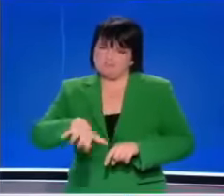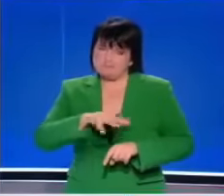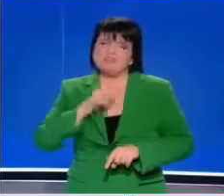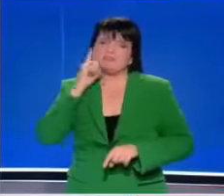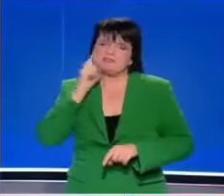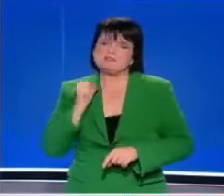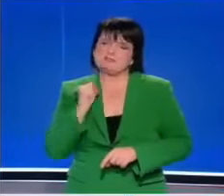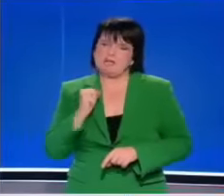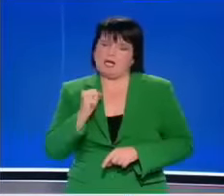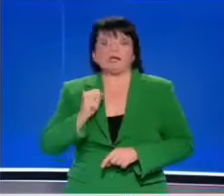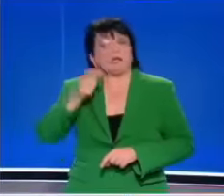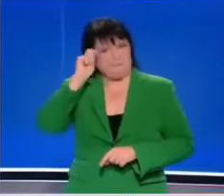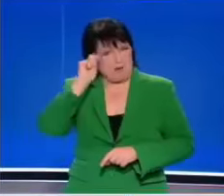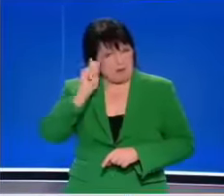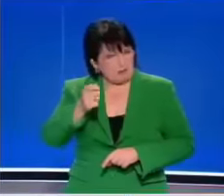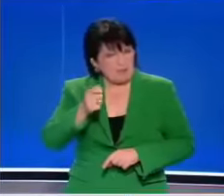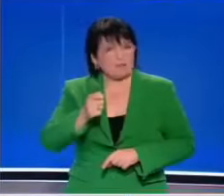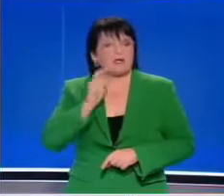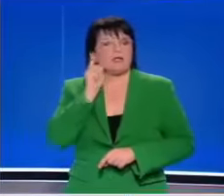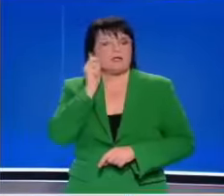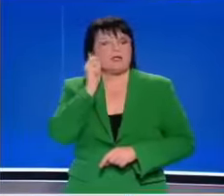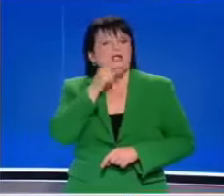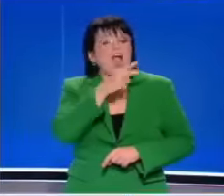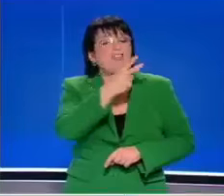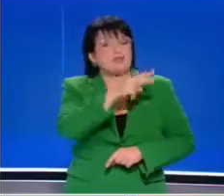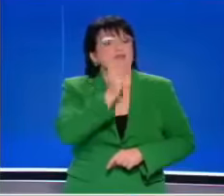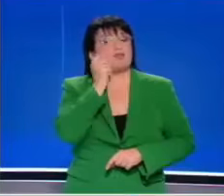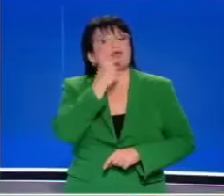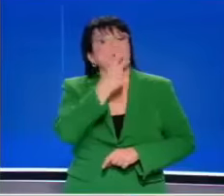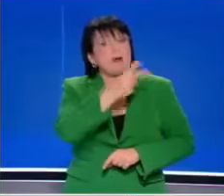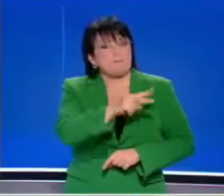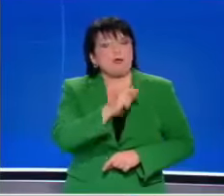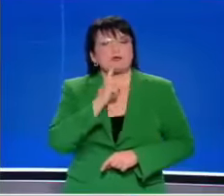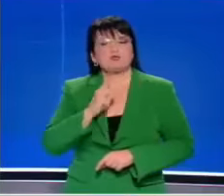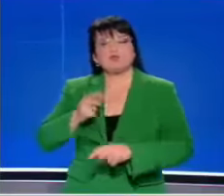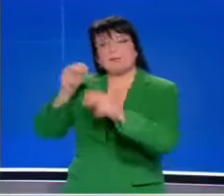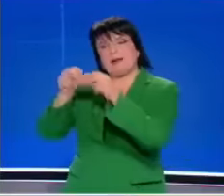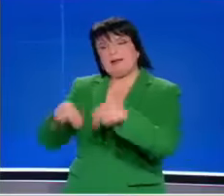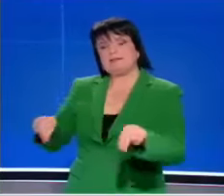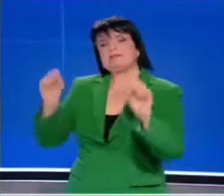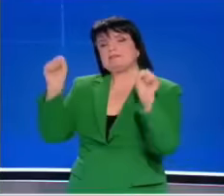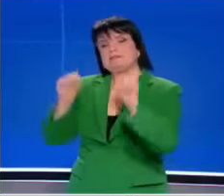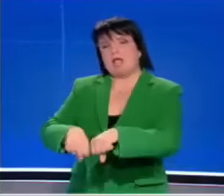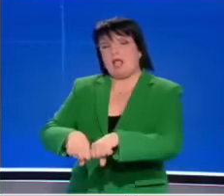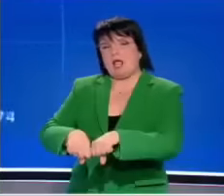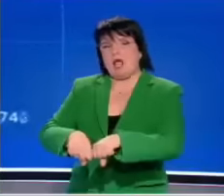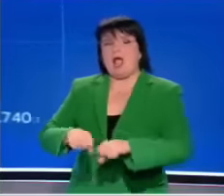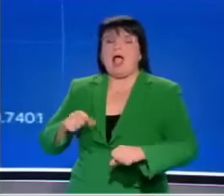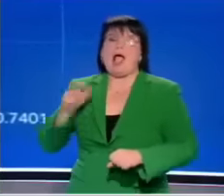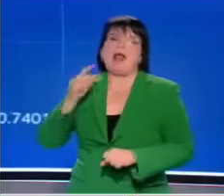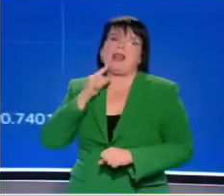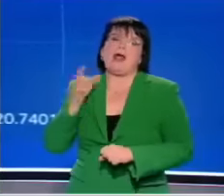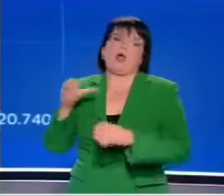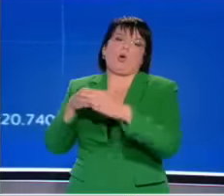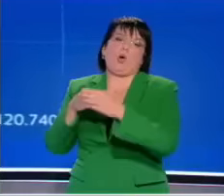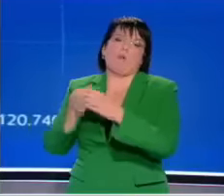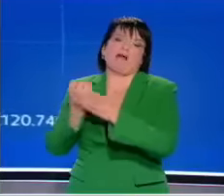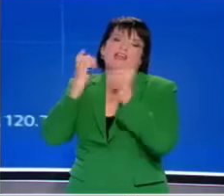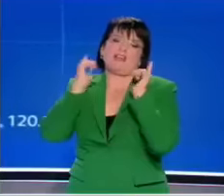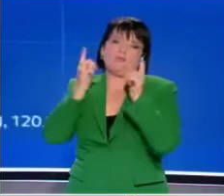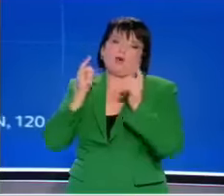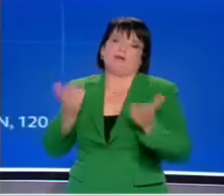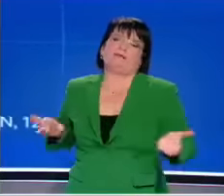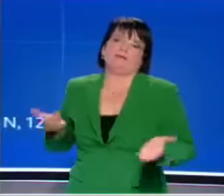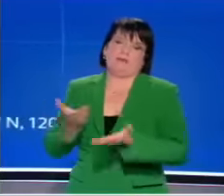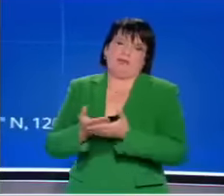ξέρει πολύ καλά και το παραδέχεται ότι και η αδερφή του και ο πατέρας του ήταν υπέρ μιας τέτοιας λύσης απλά δεν μπόρεσαν να τη φέρουν εκείνοι πριν πριν τόσα χρόνια